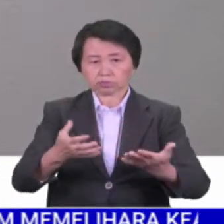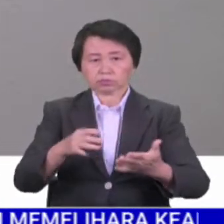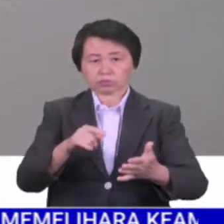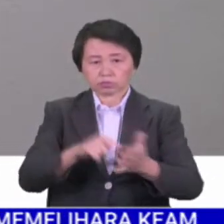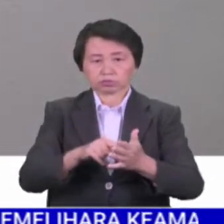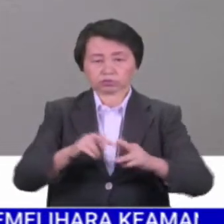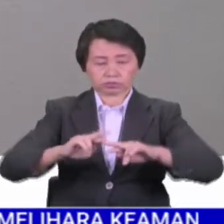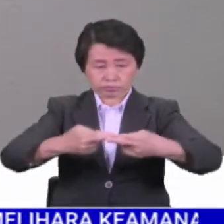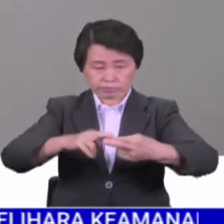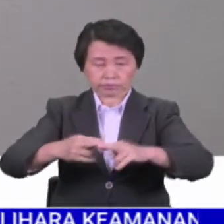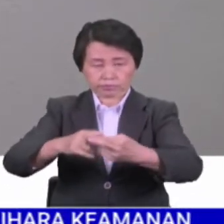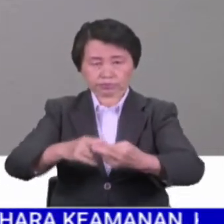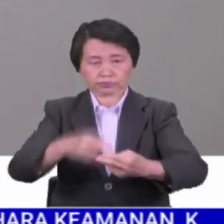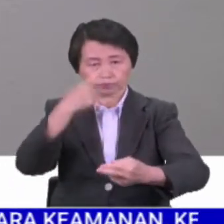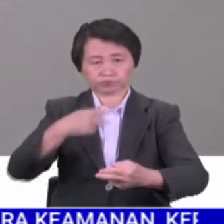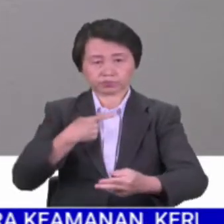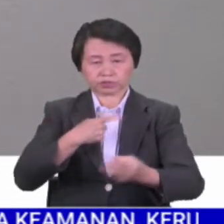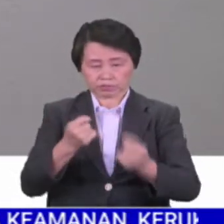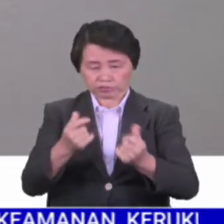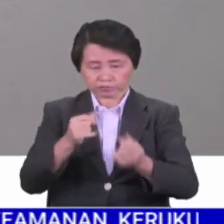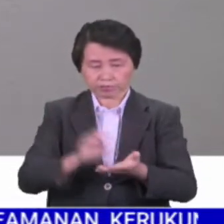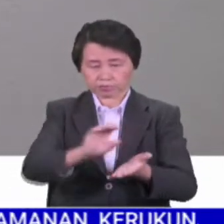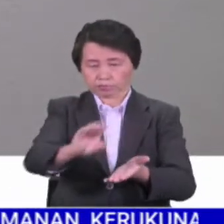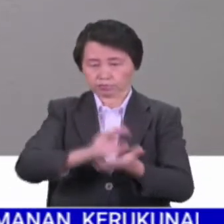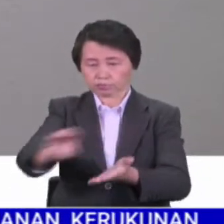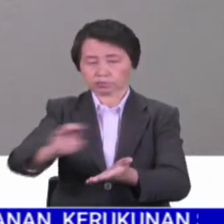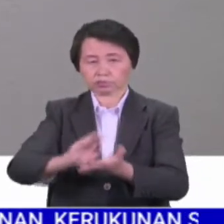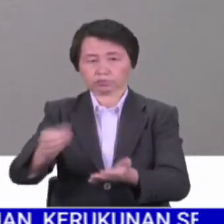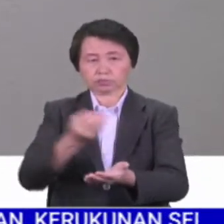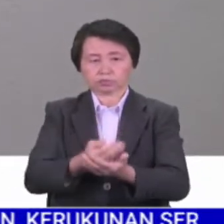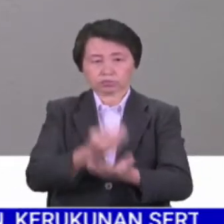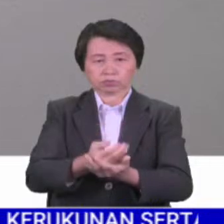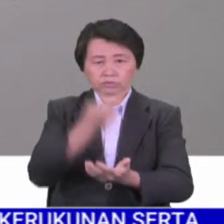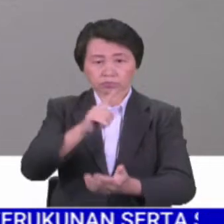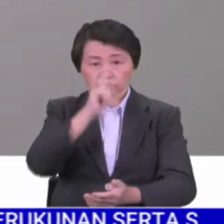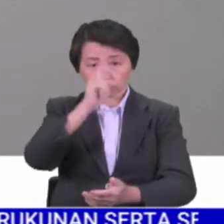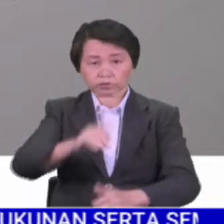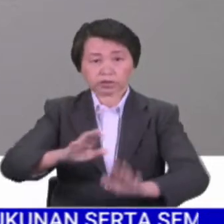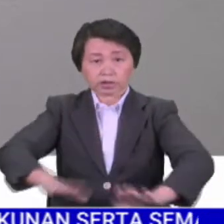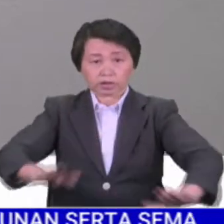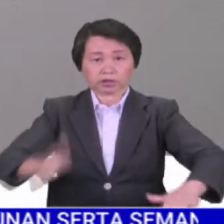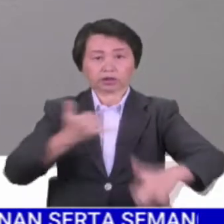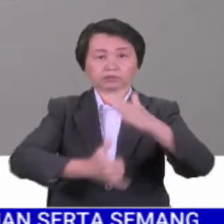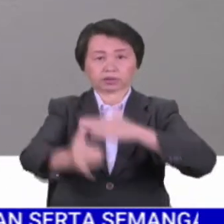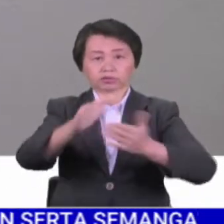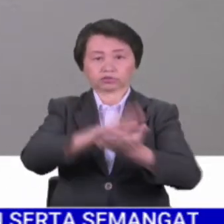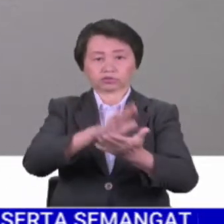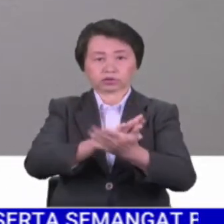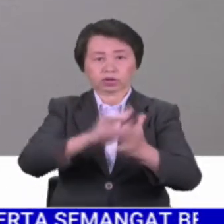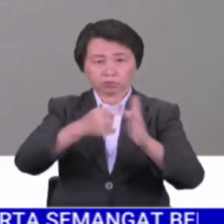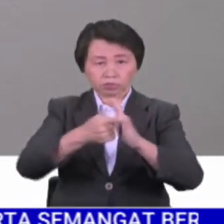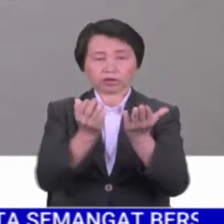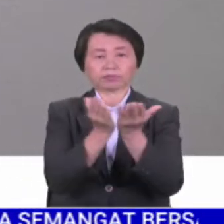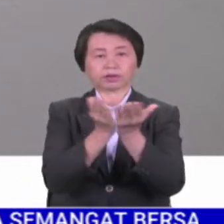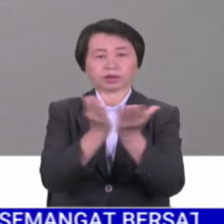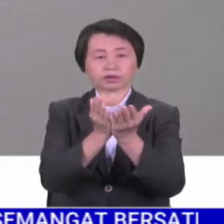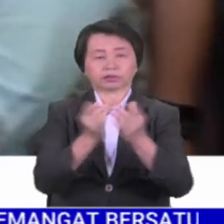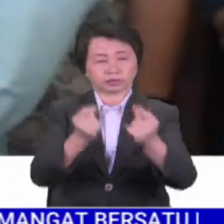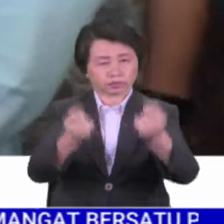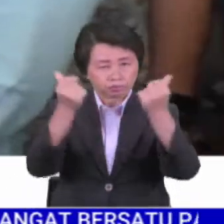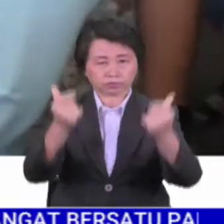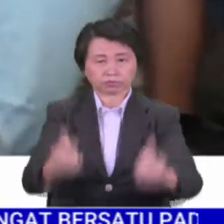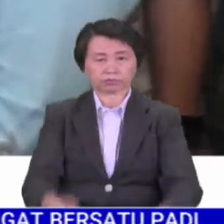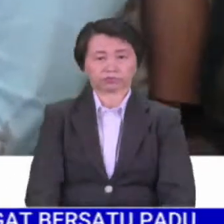khususnya penyelenggaraan, untuk kita percepatkan proses penyelenggaraan bagi memastikan kanak-kanak boleh masuk ke sekolah dan memulakan sesi pembelajaran dengan segera.